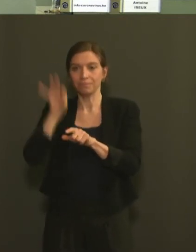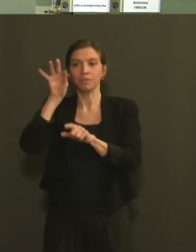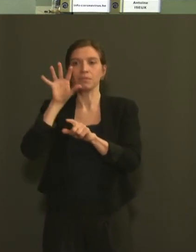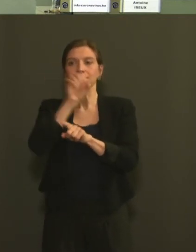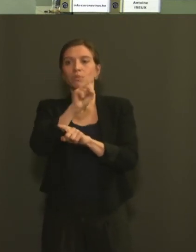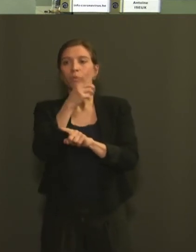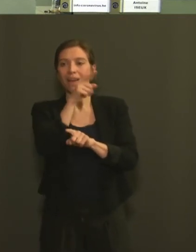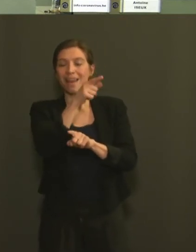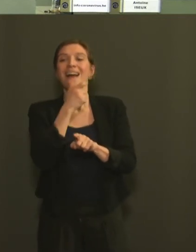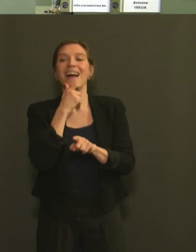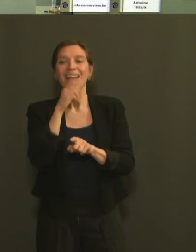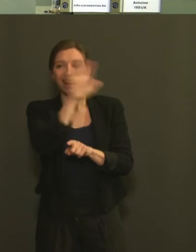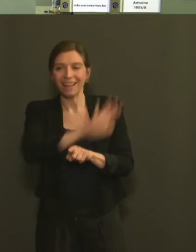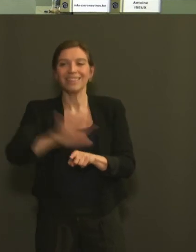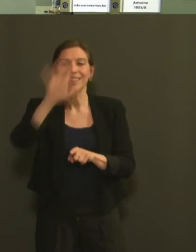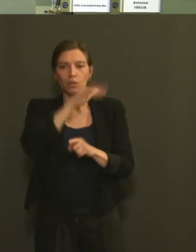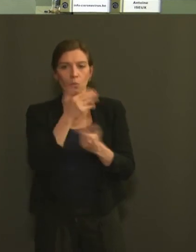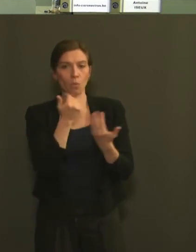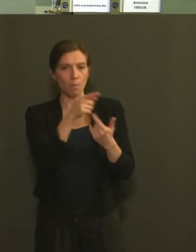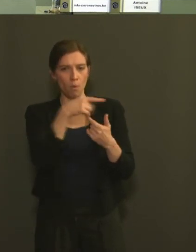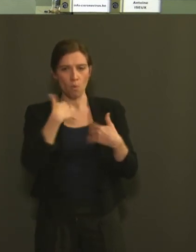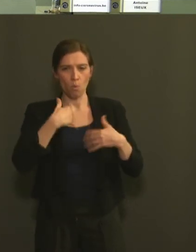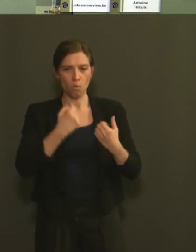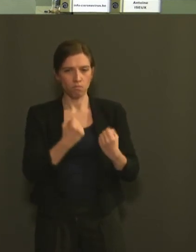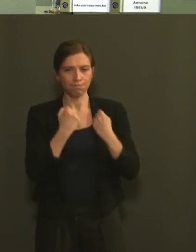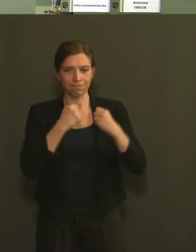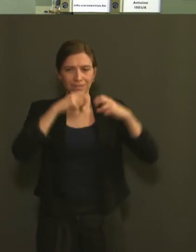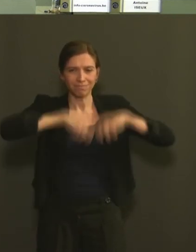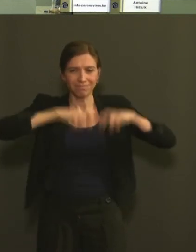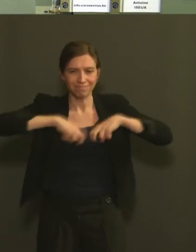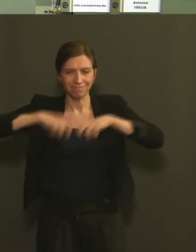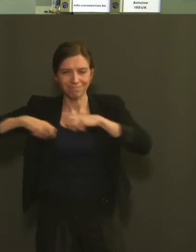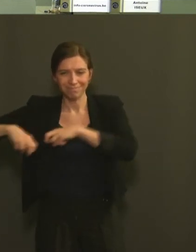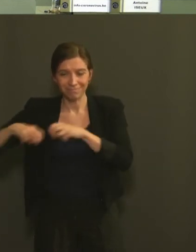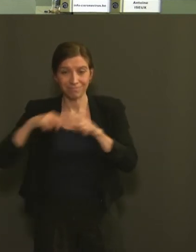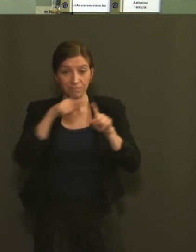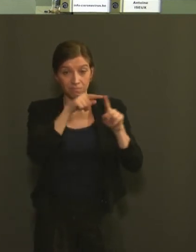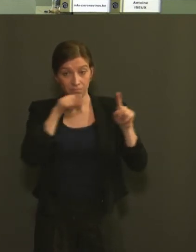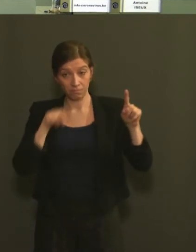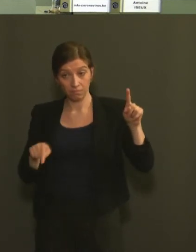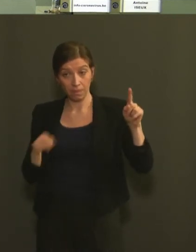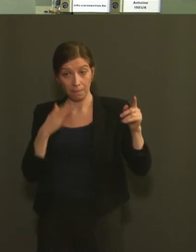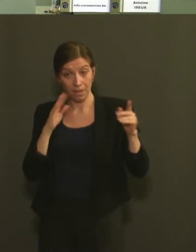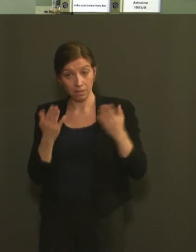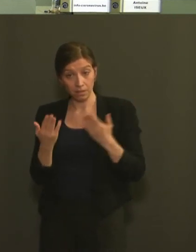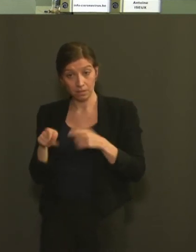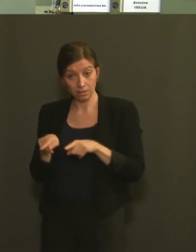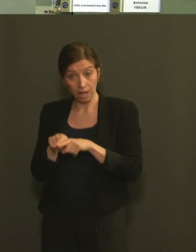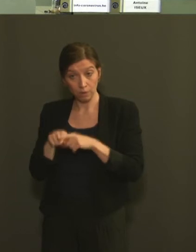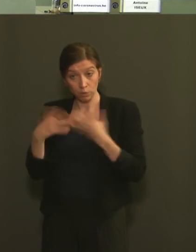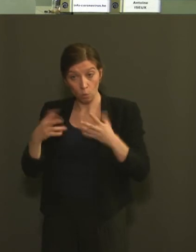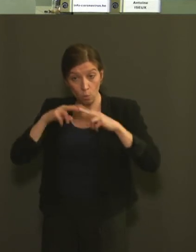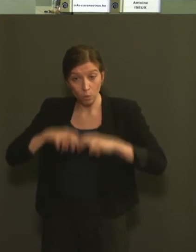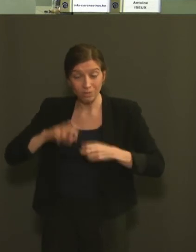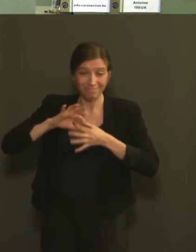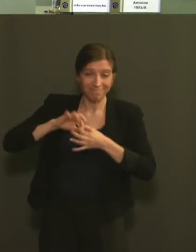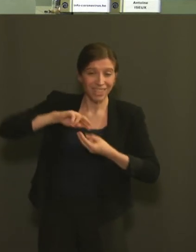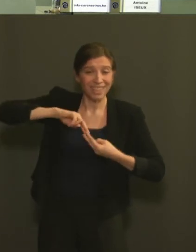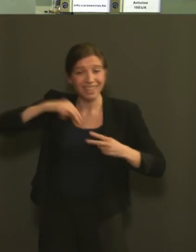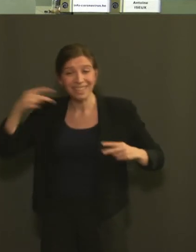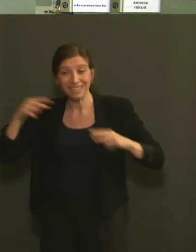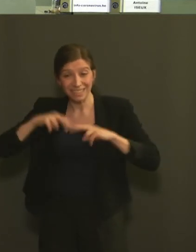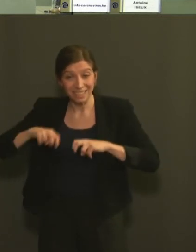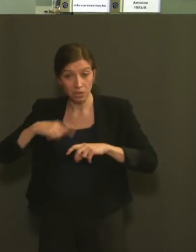ou vers l'auteur d'un billet de loto gagnant 8 à 6 elle m'a tuer wendy's moutassim du